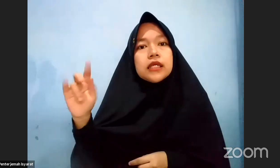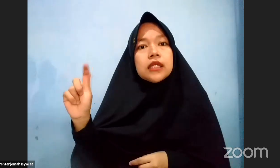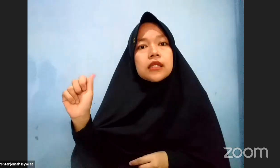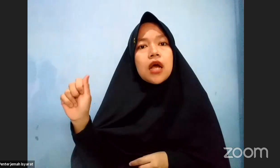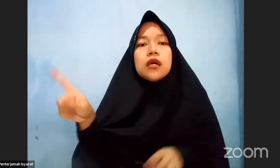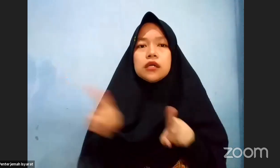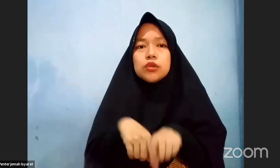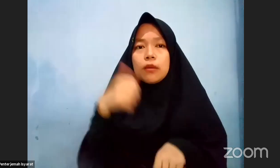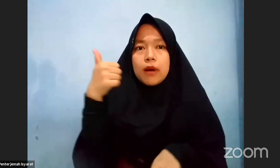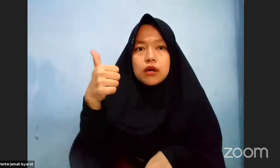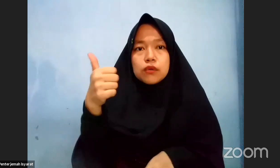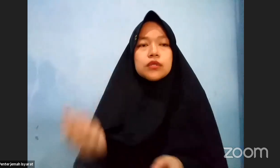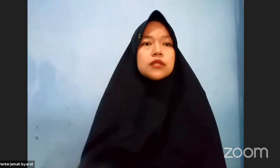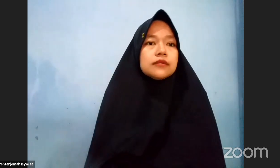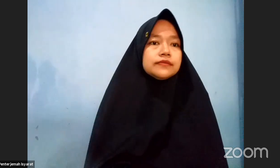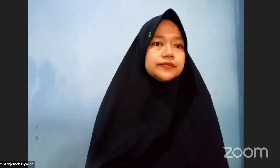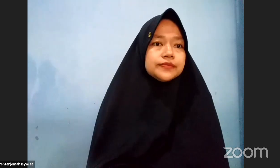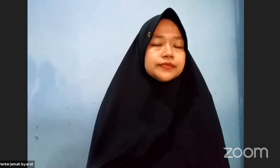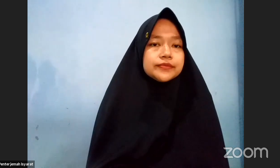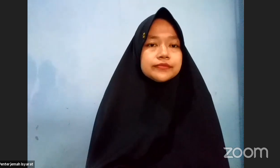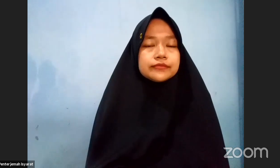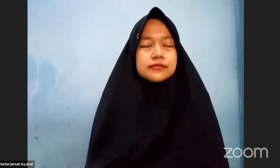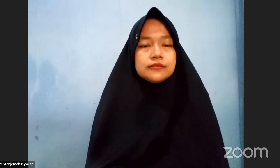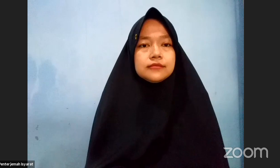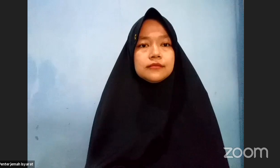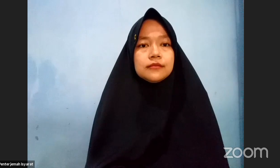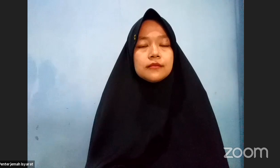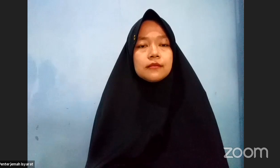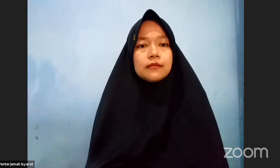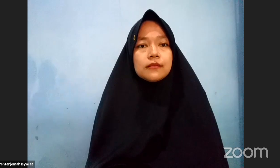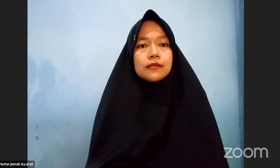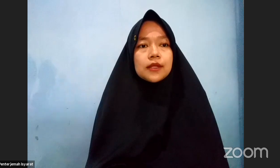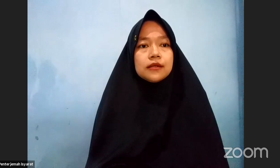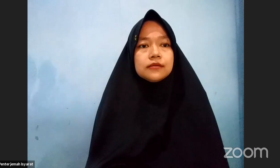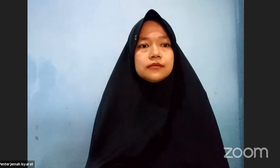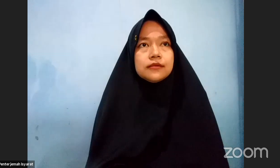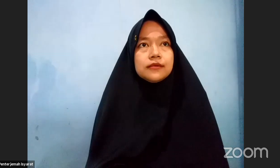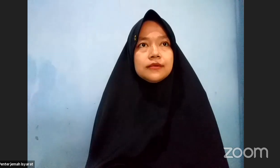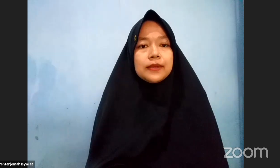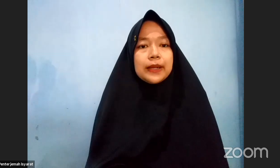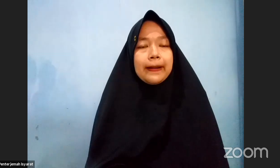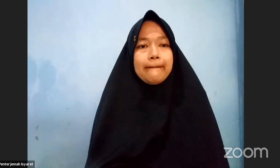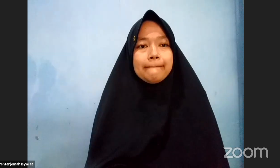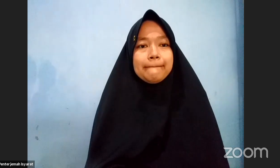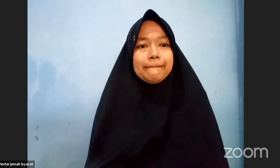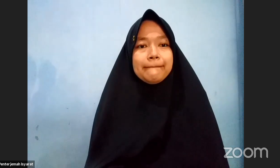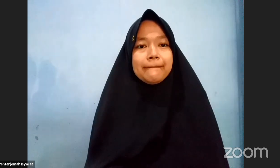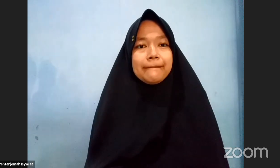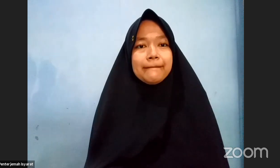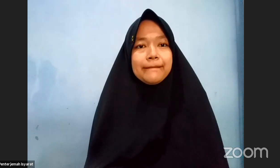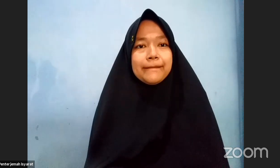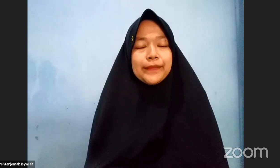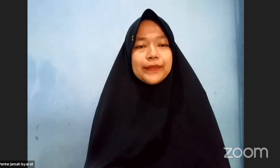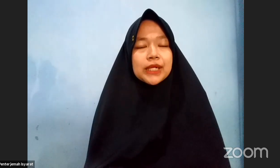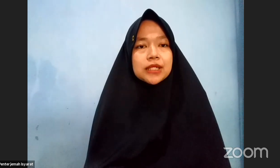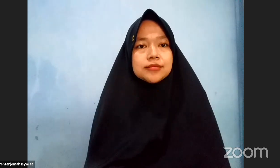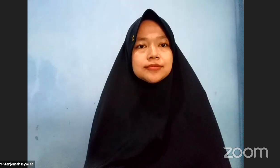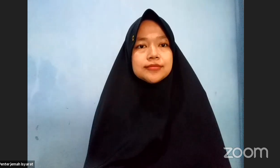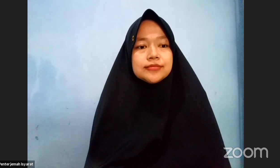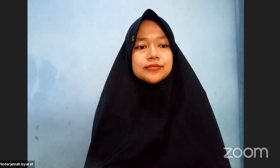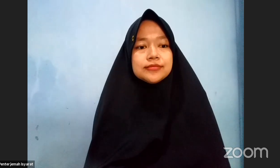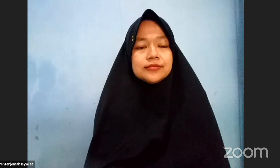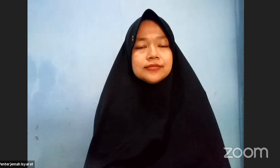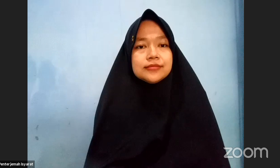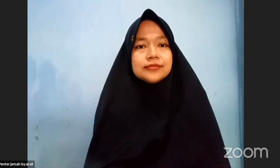ada materi umum yang wood ini jangankan anak PAUD ya Bu saya aja suka dengerinnya ya ini jadi